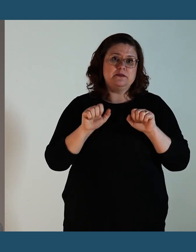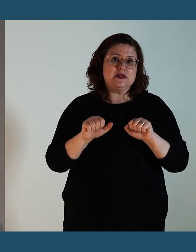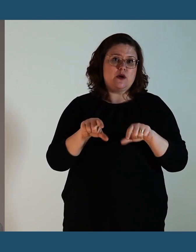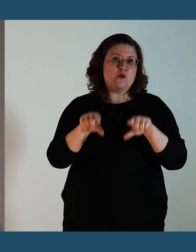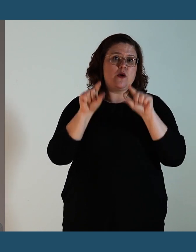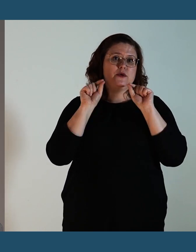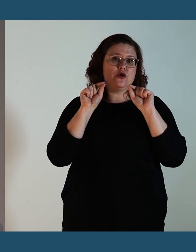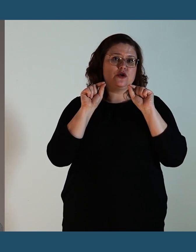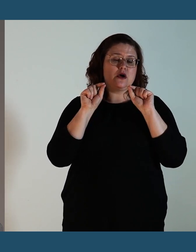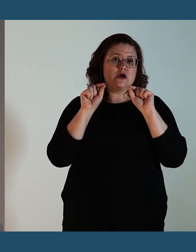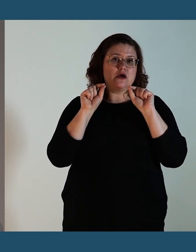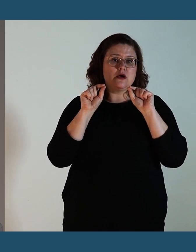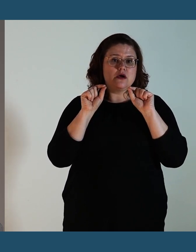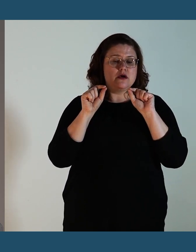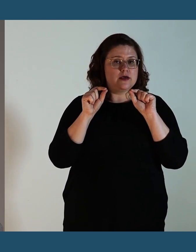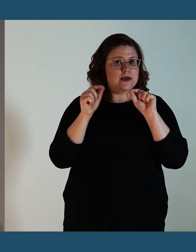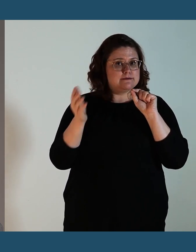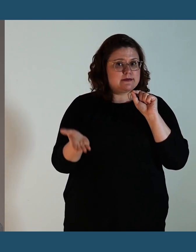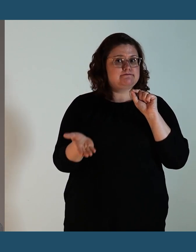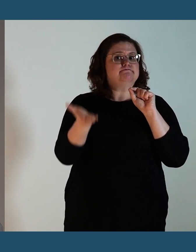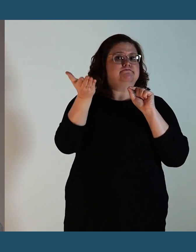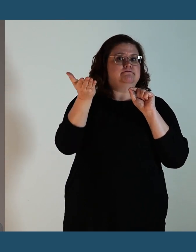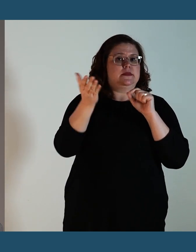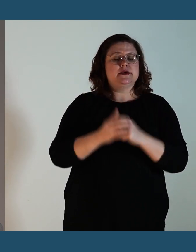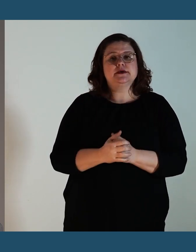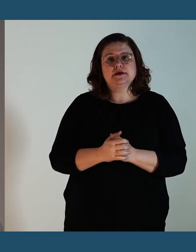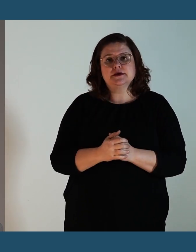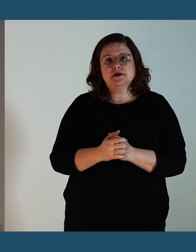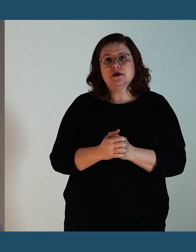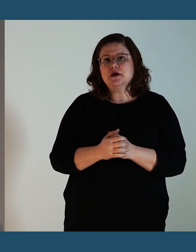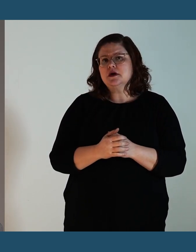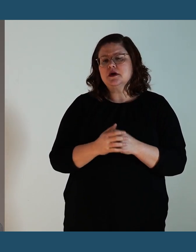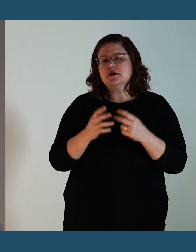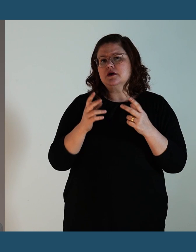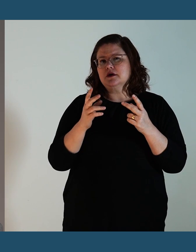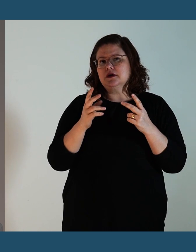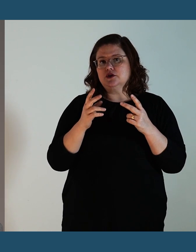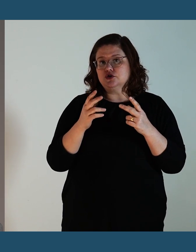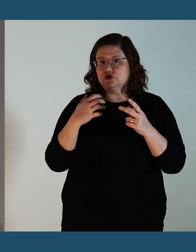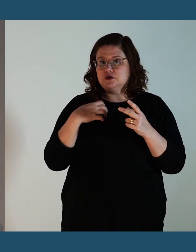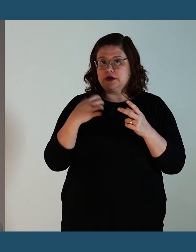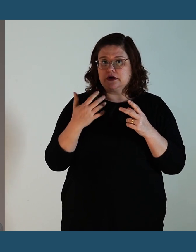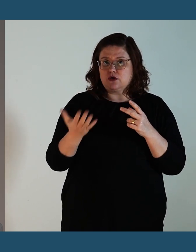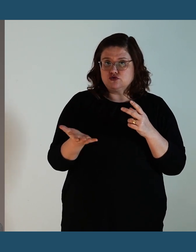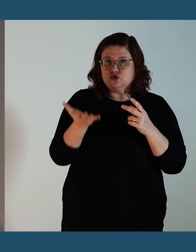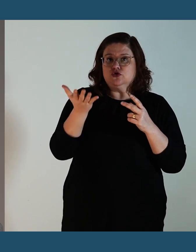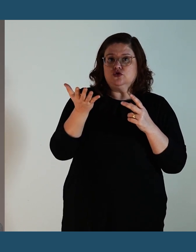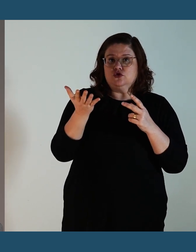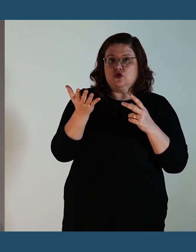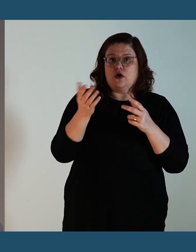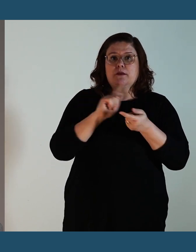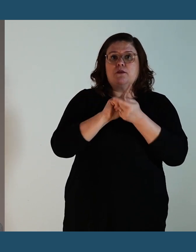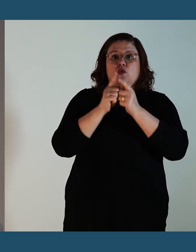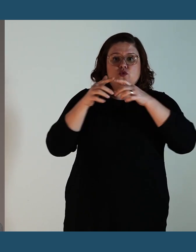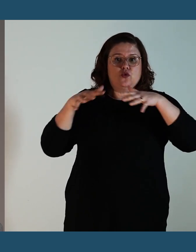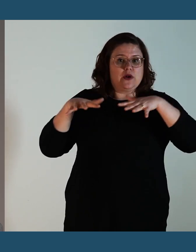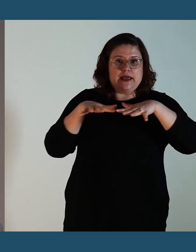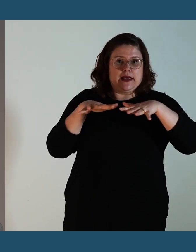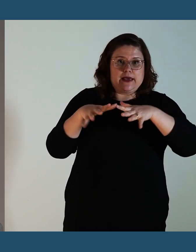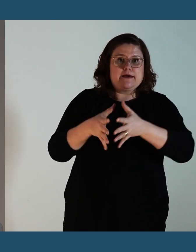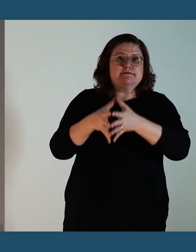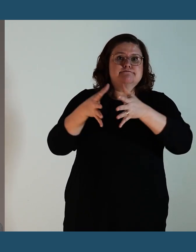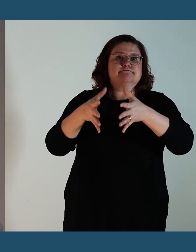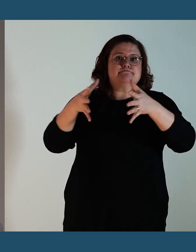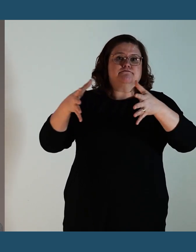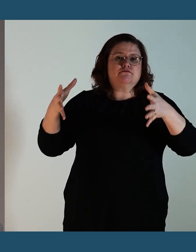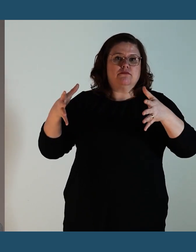nähdä ja nostaa voimakkaasti esille. Ja sitä kautta me saadaan siitä isompi liike myöskin aikaiseksi. Ja